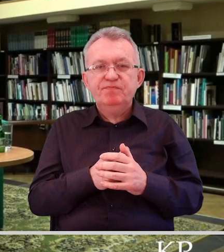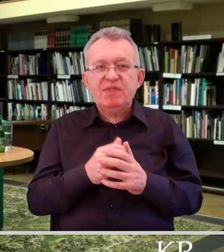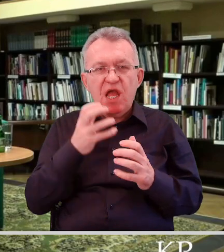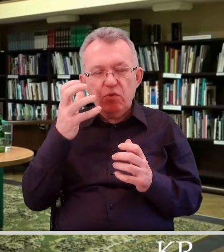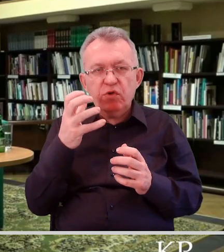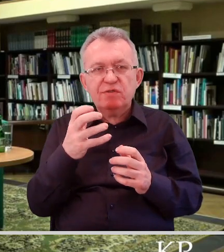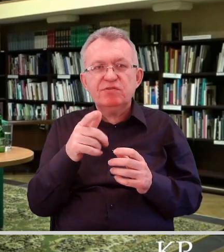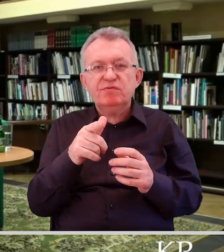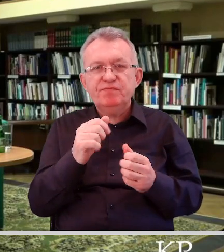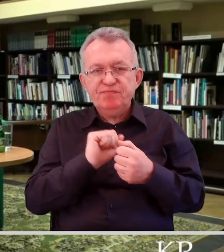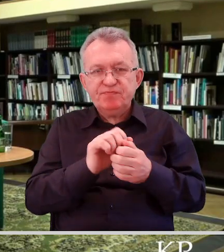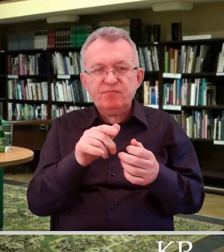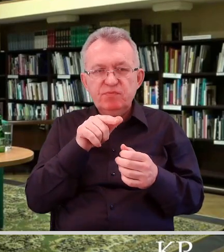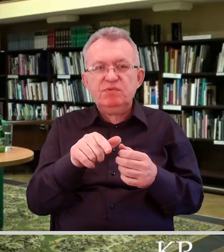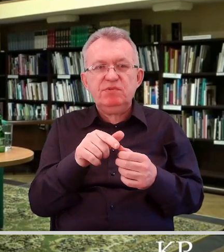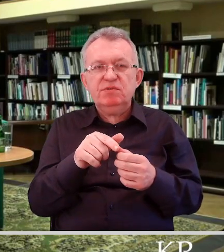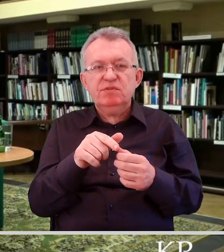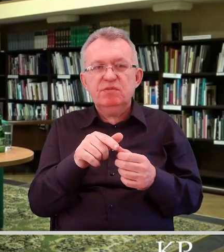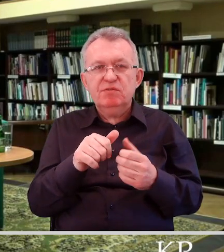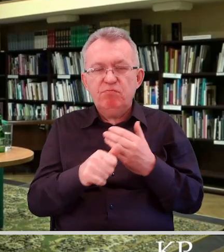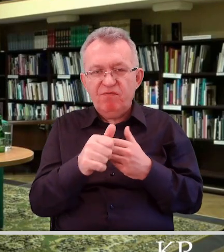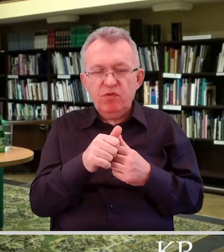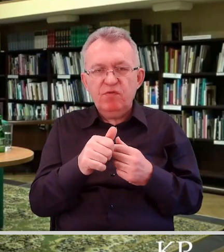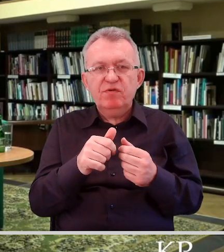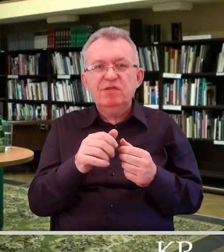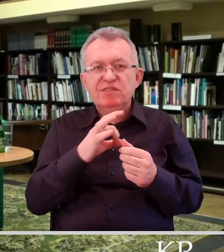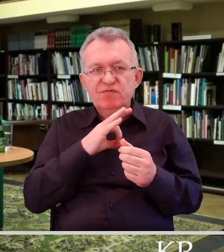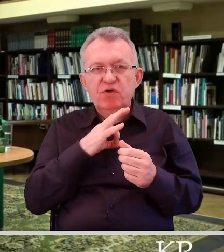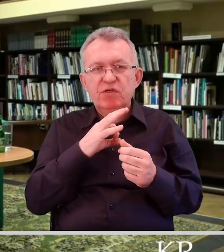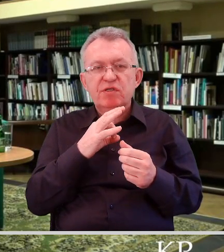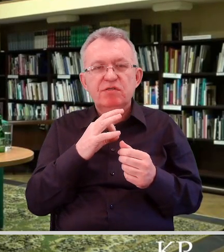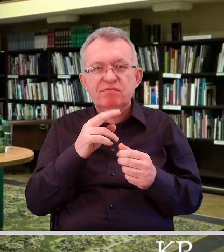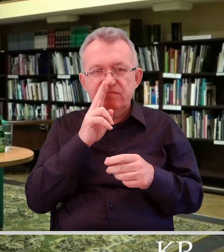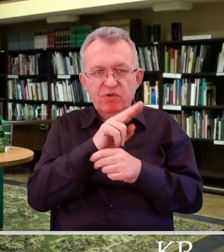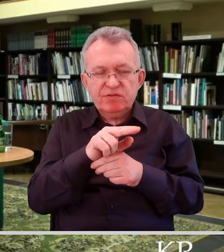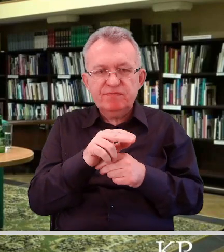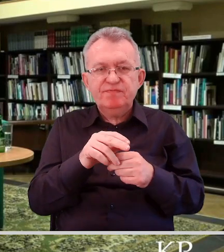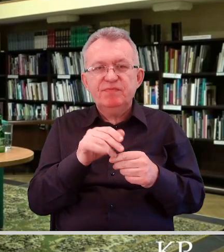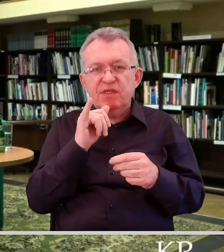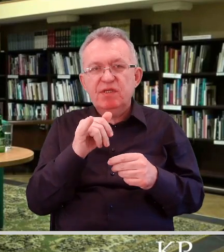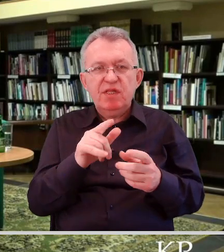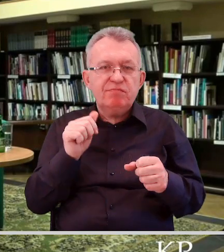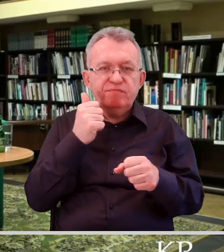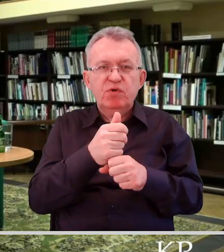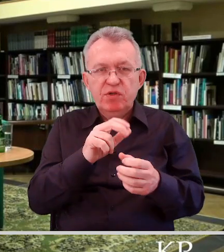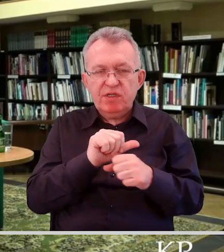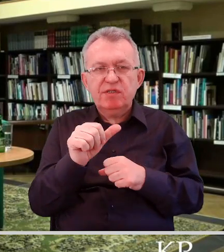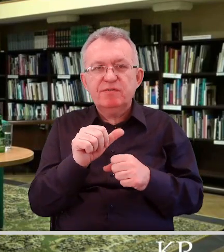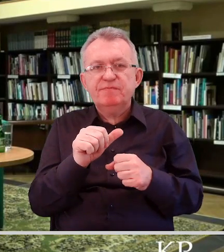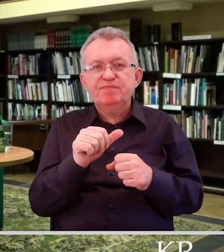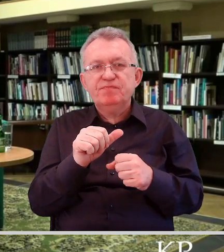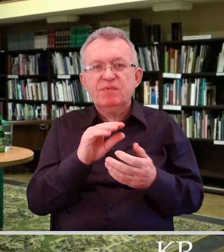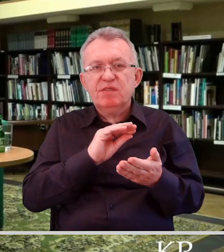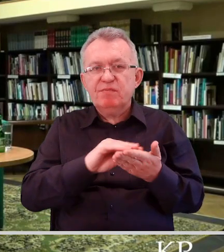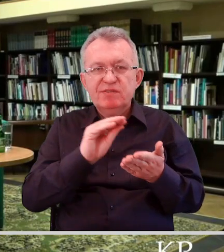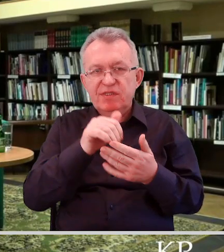autor dziennika no, z różnych powodów, z powodów przede wszystkim swoich ograniczeń poznawczych i tej pozycji, z której pisał,